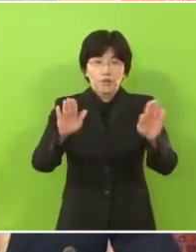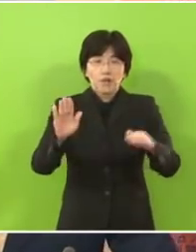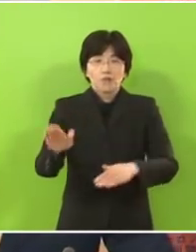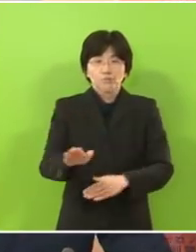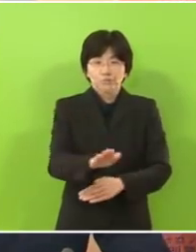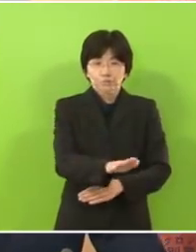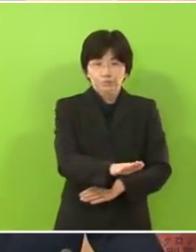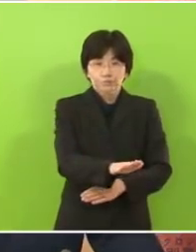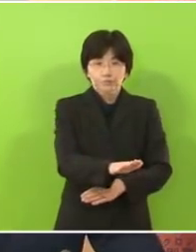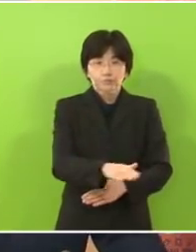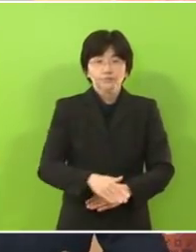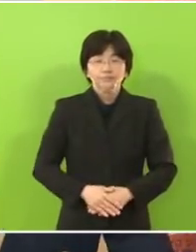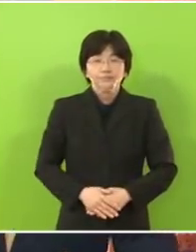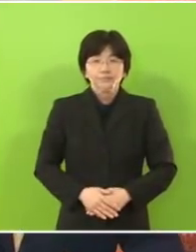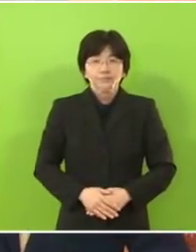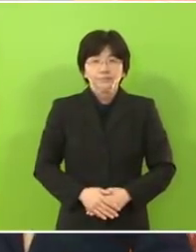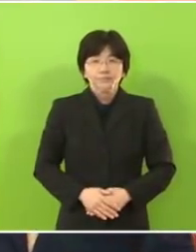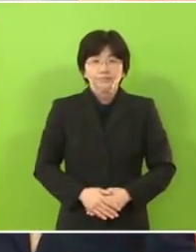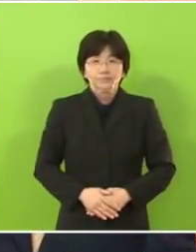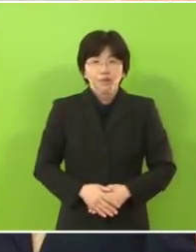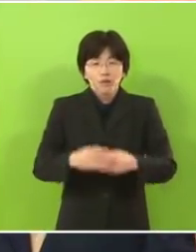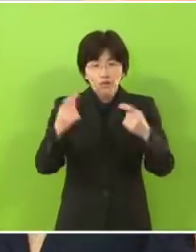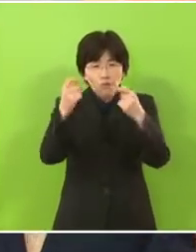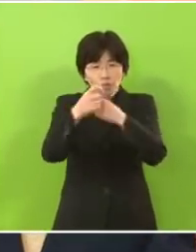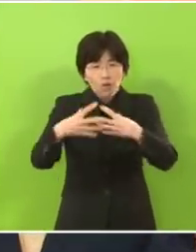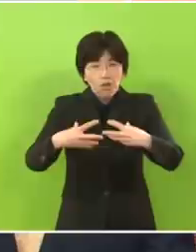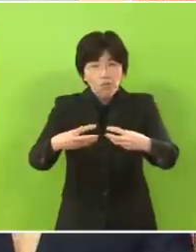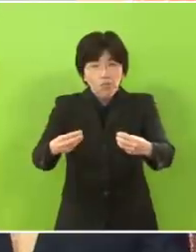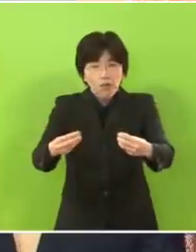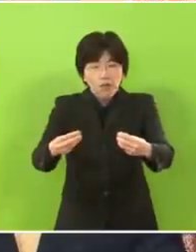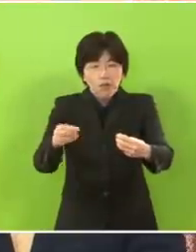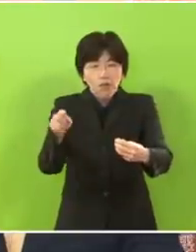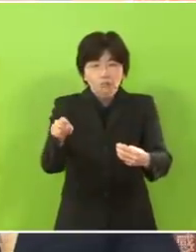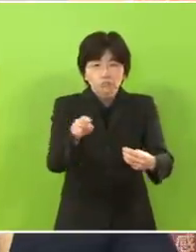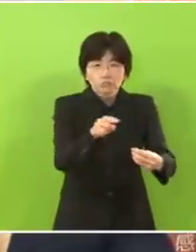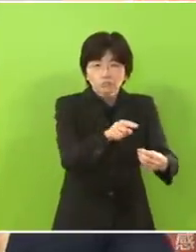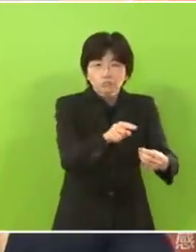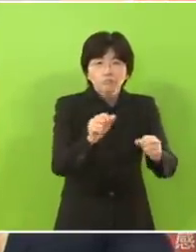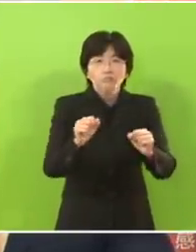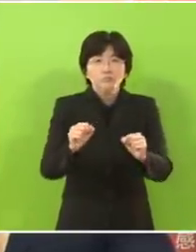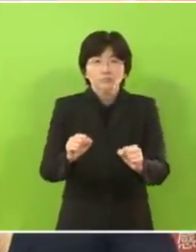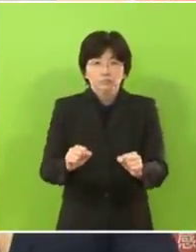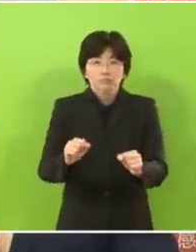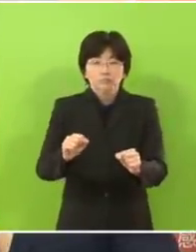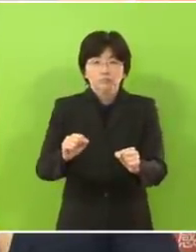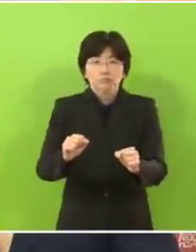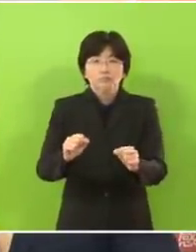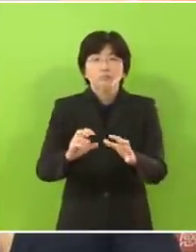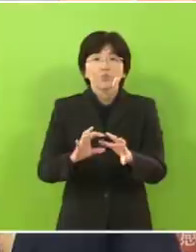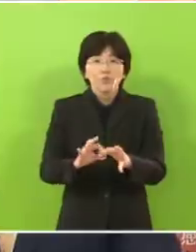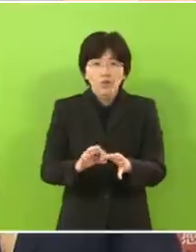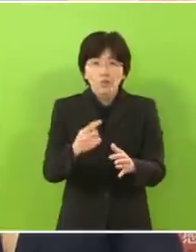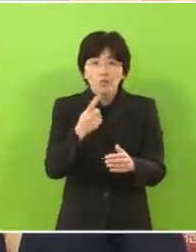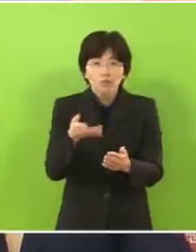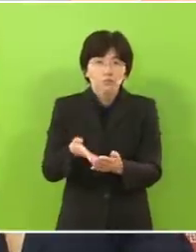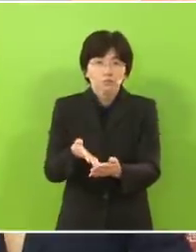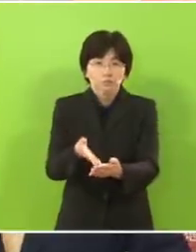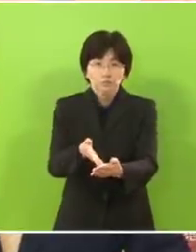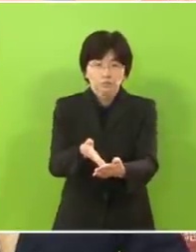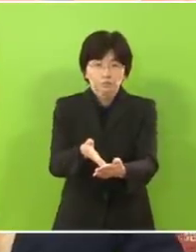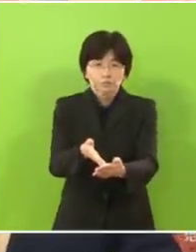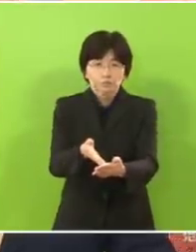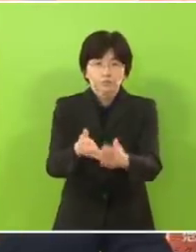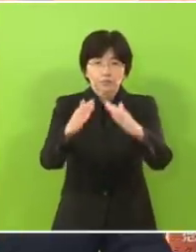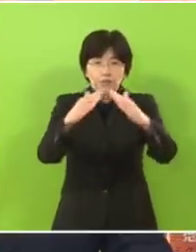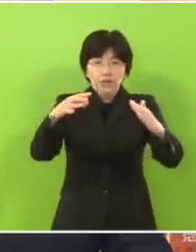ますこれあのちょっと誤解されている方もポツポツ少数ではイラクのはありますがいらっしゃるんでもう一度申し上げます